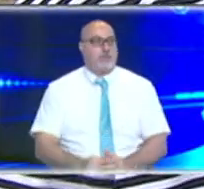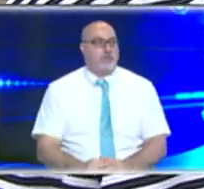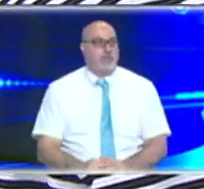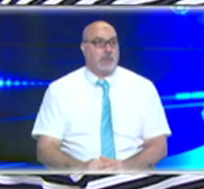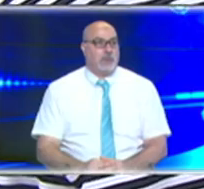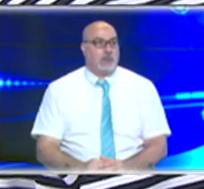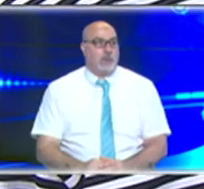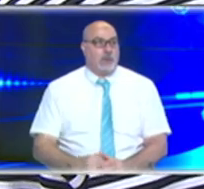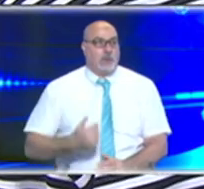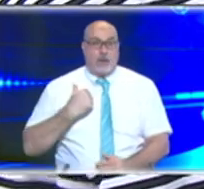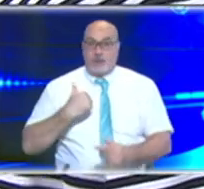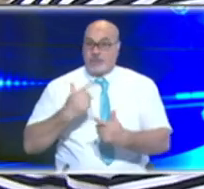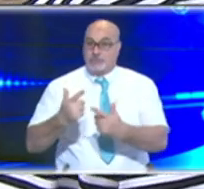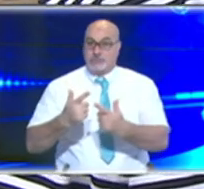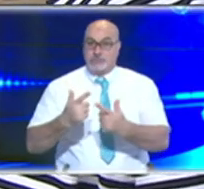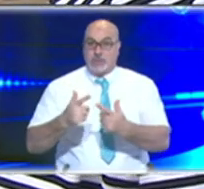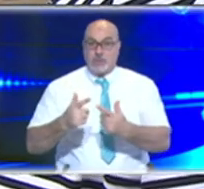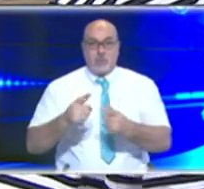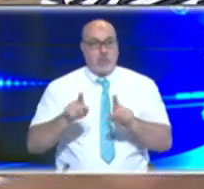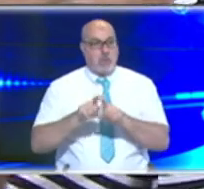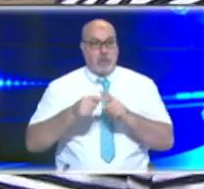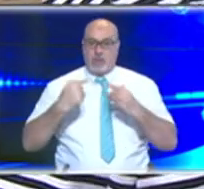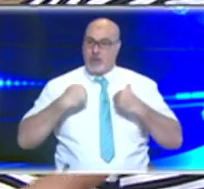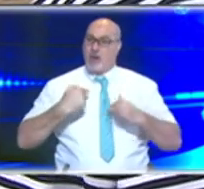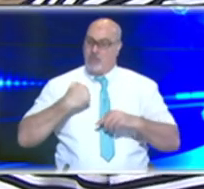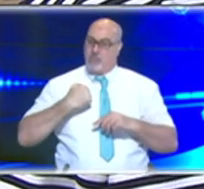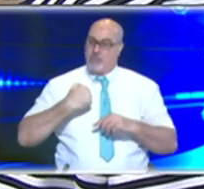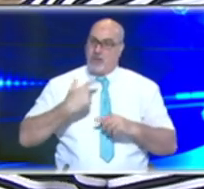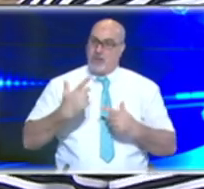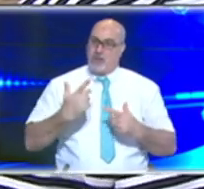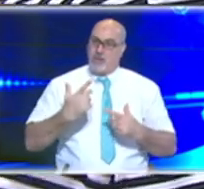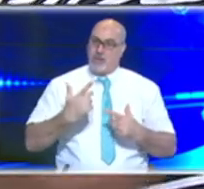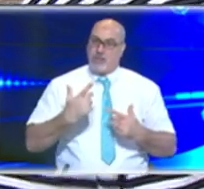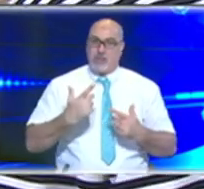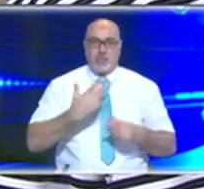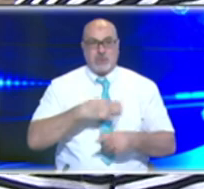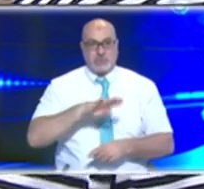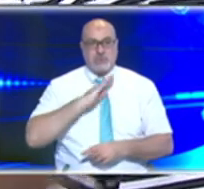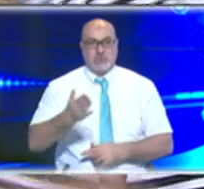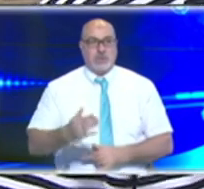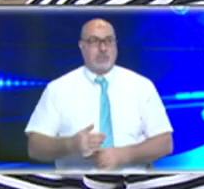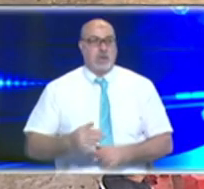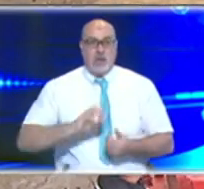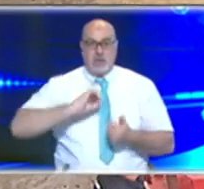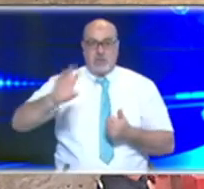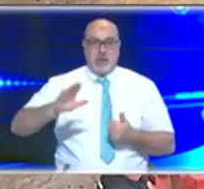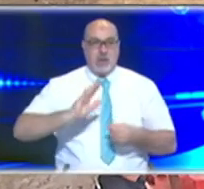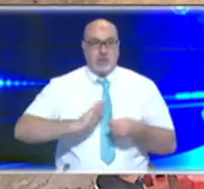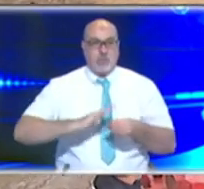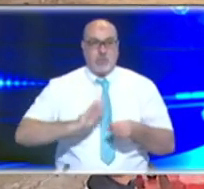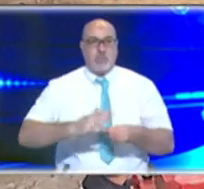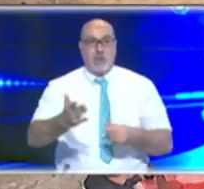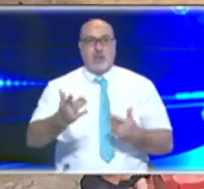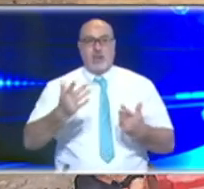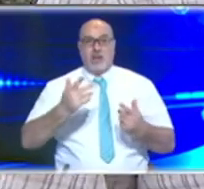غير السلطات المحلية، ما احنا الشعب عندنا بارتي ريسبونسابيليتي، نرموا الساشيات، نرموا القراع. انا